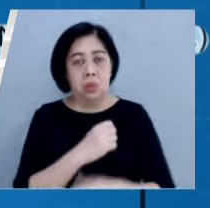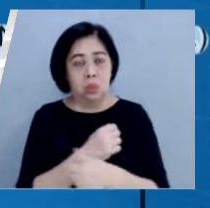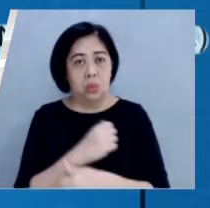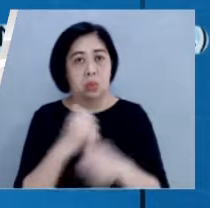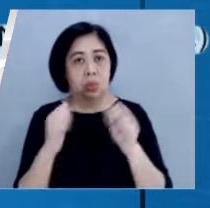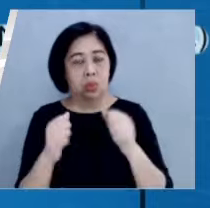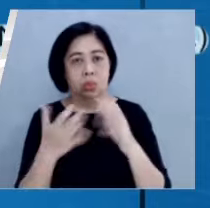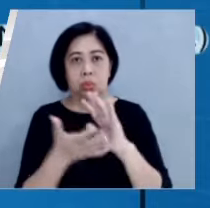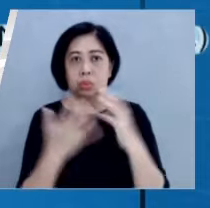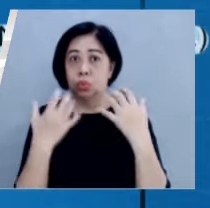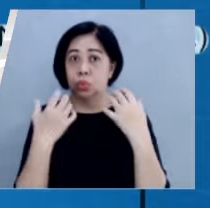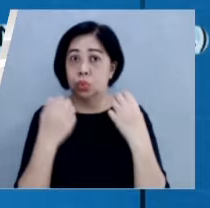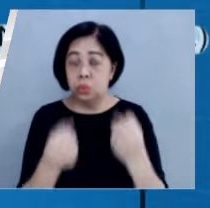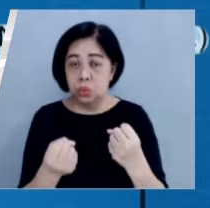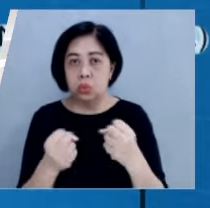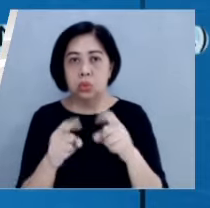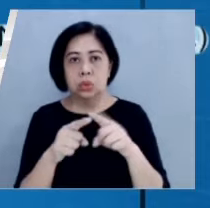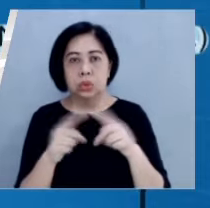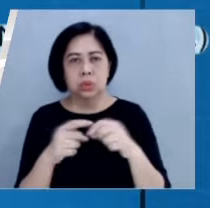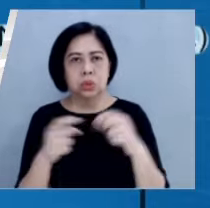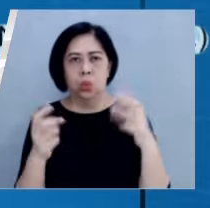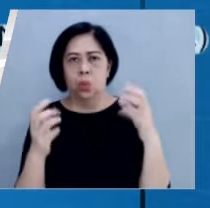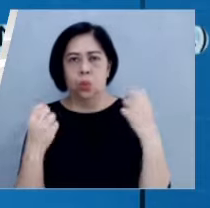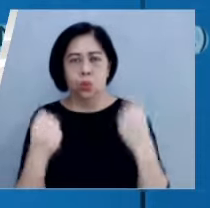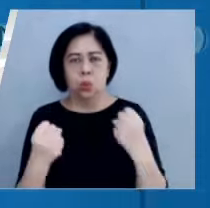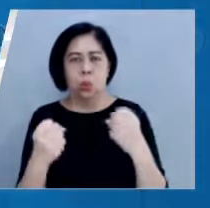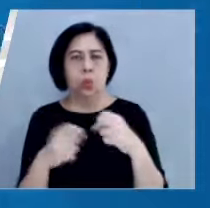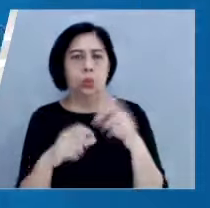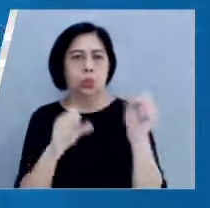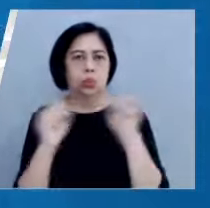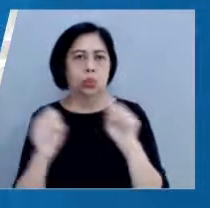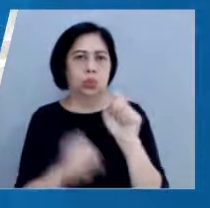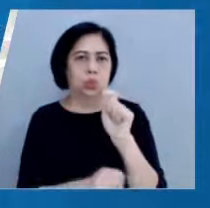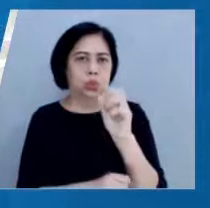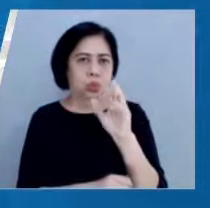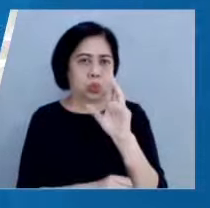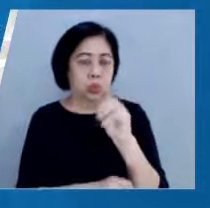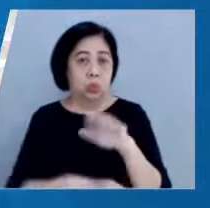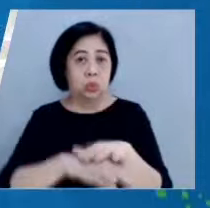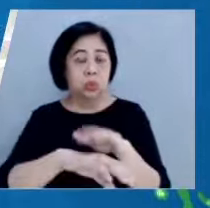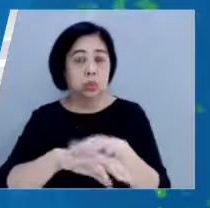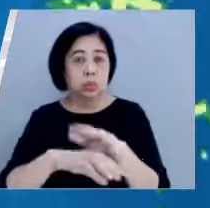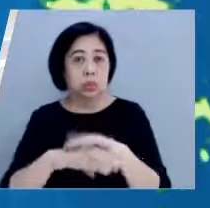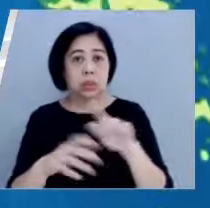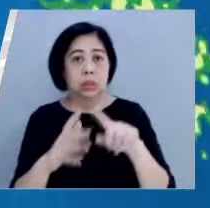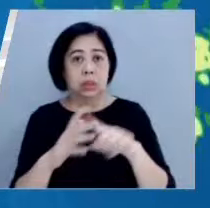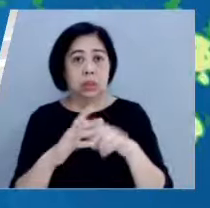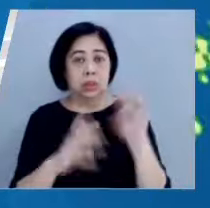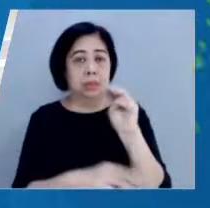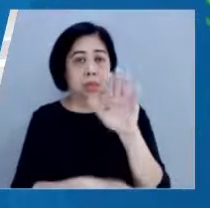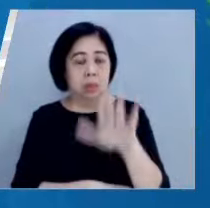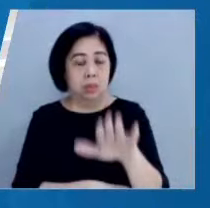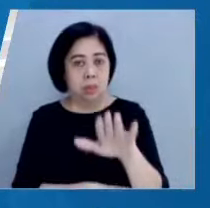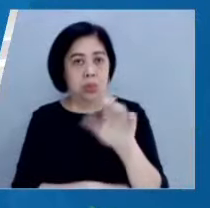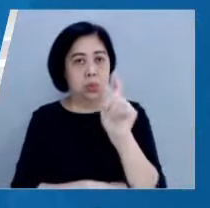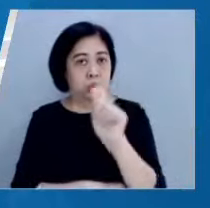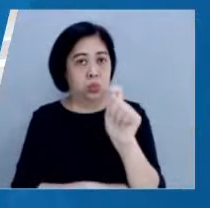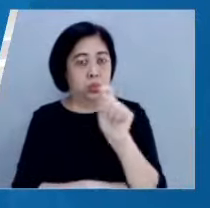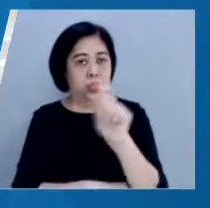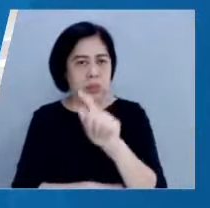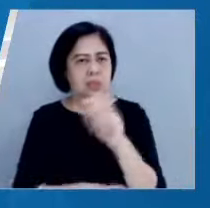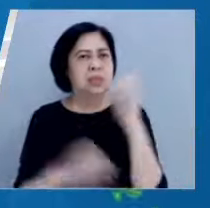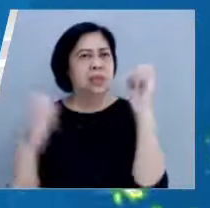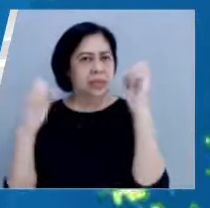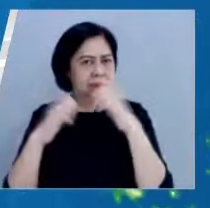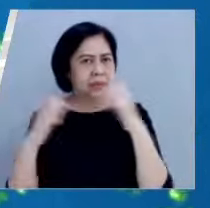lumakas bilang isang severe tropical storm. Abiso po ng pag-asa simula Lunes ang hapon hanggang Martes ang hapon, asahan